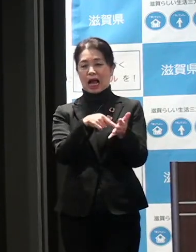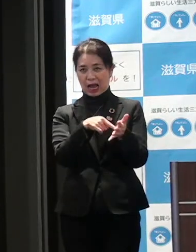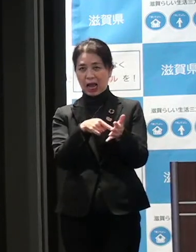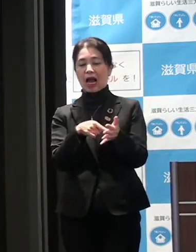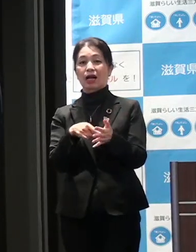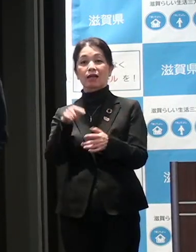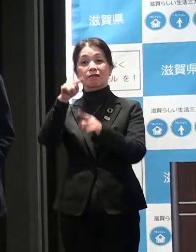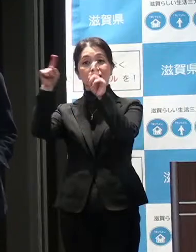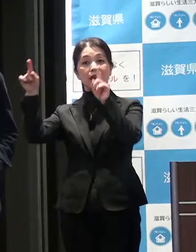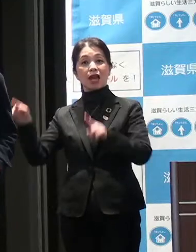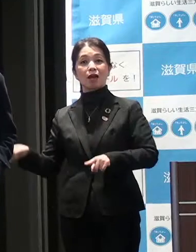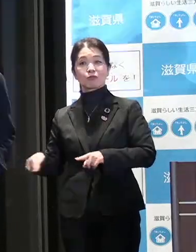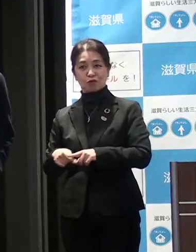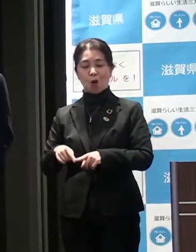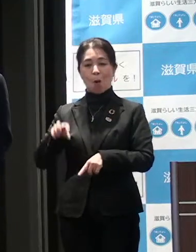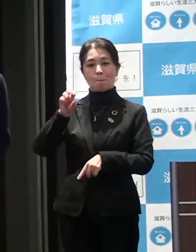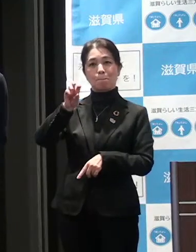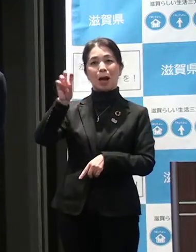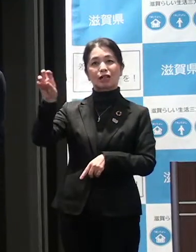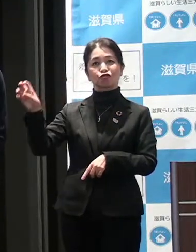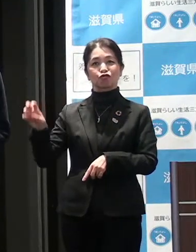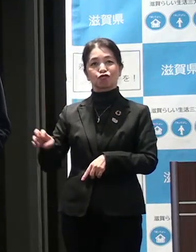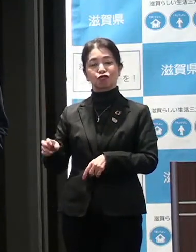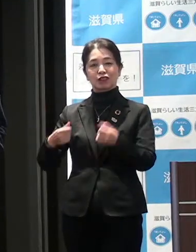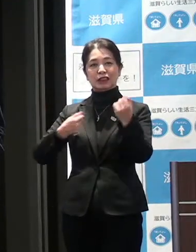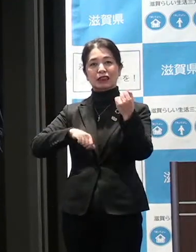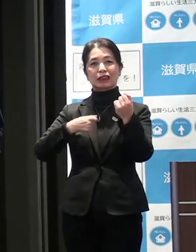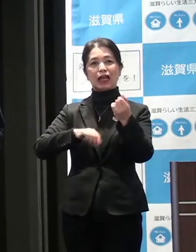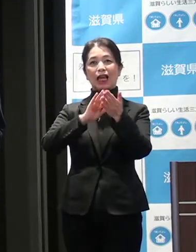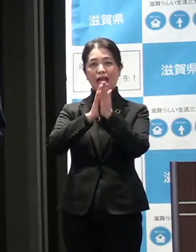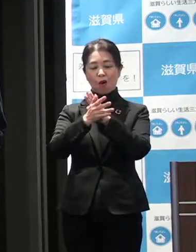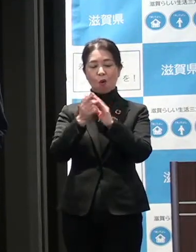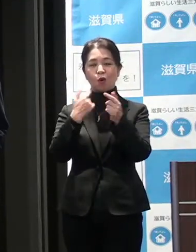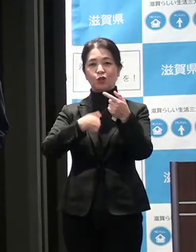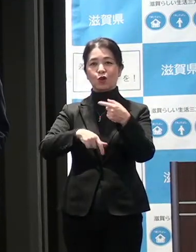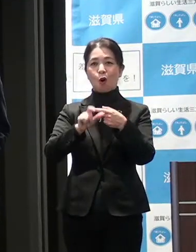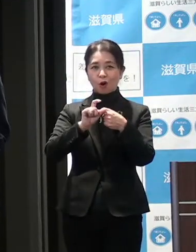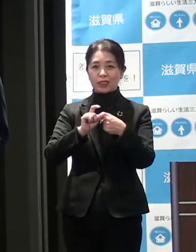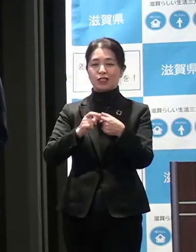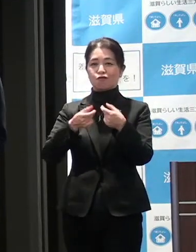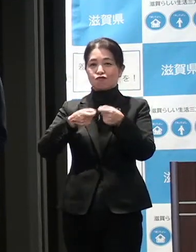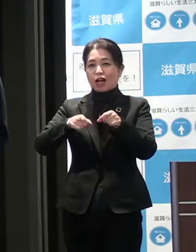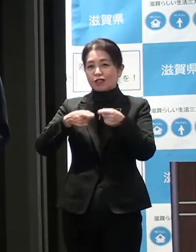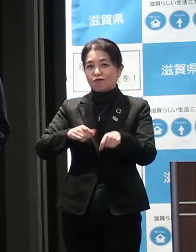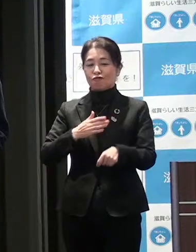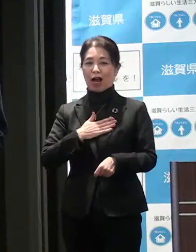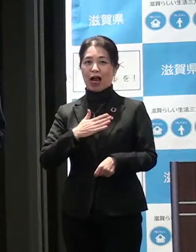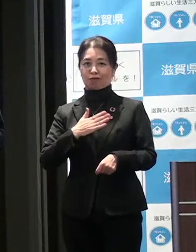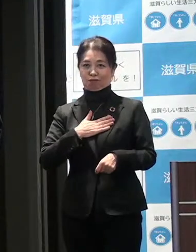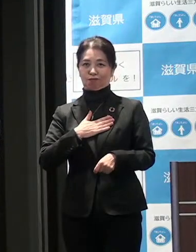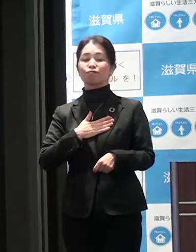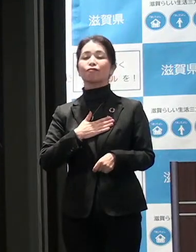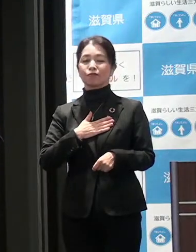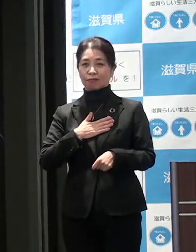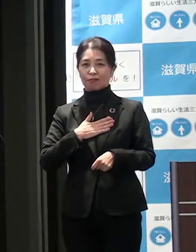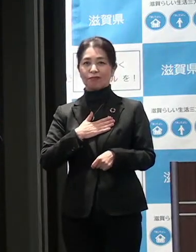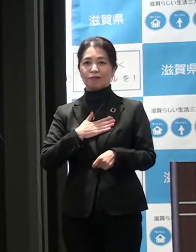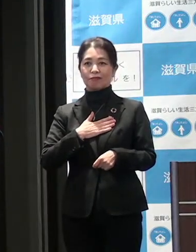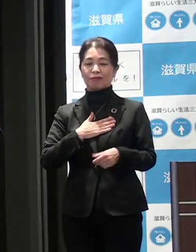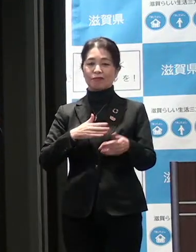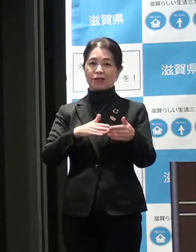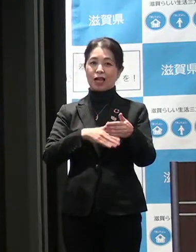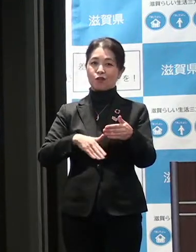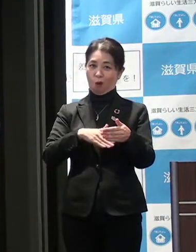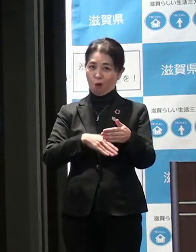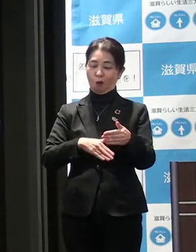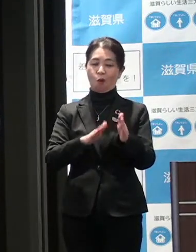の中のマスに出てくるんですけど、滋賀県をより詳しく紹介する、滋賀県の魅力をより詳しく紹介するような、本